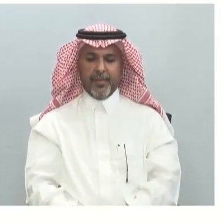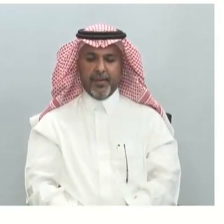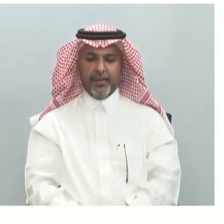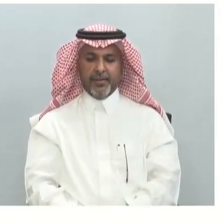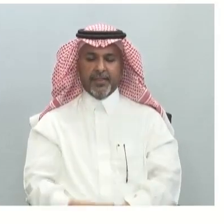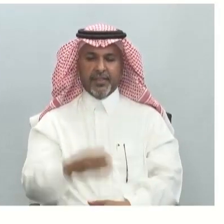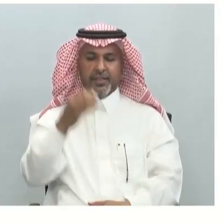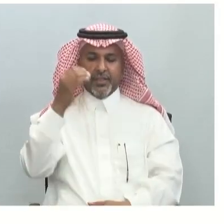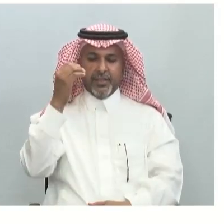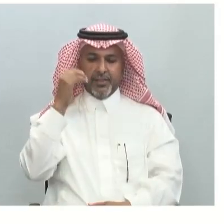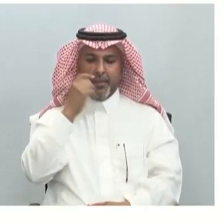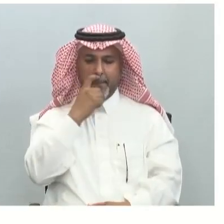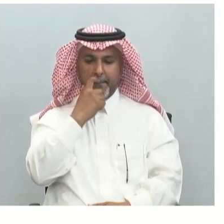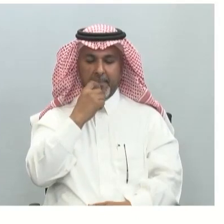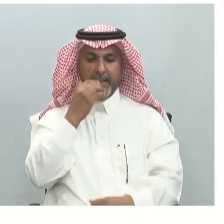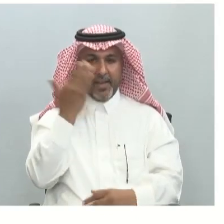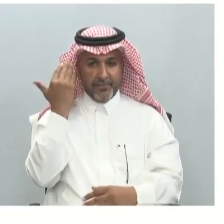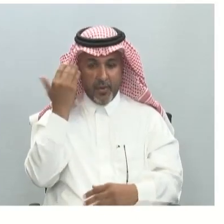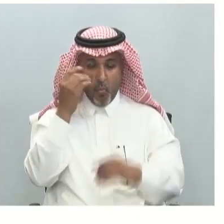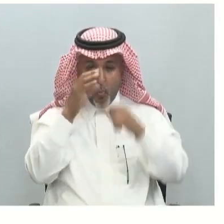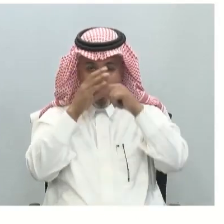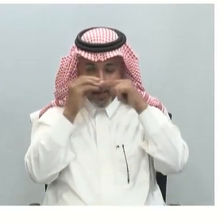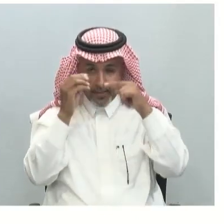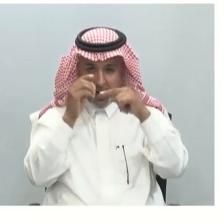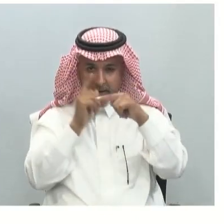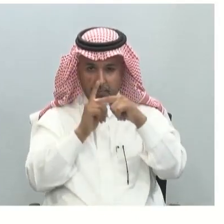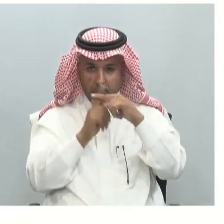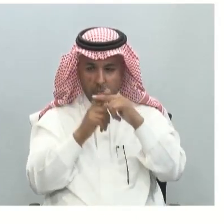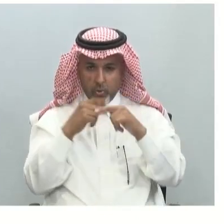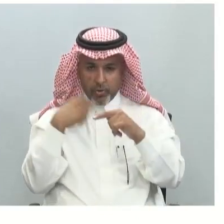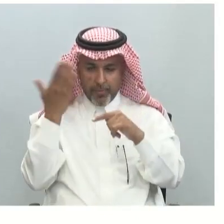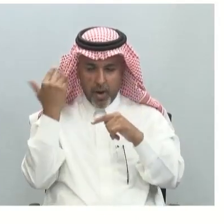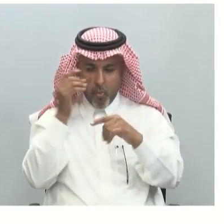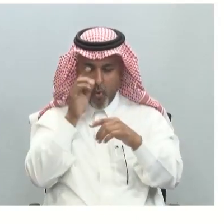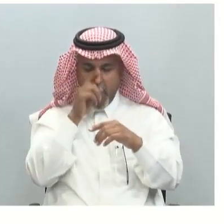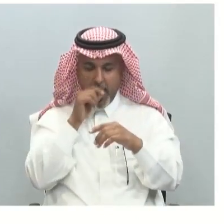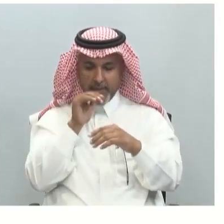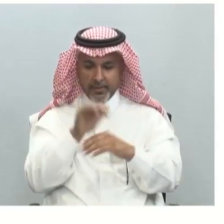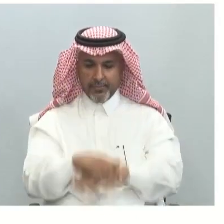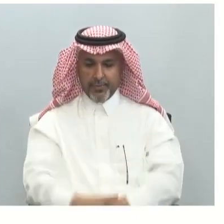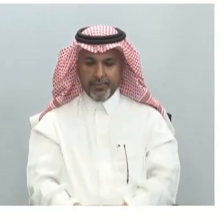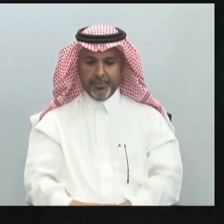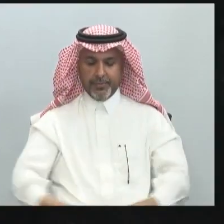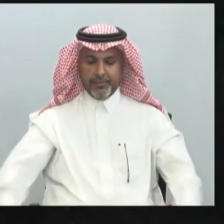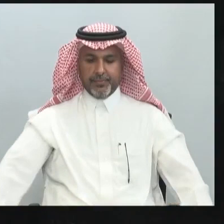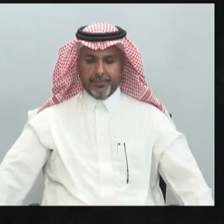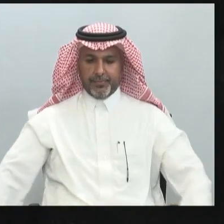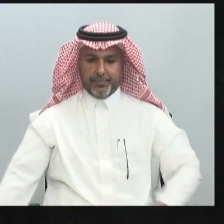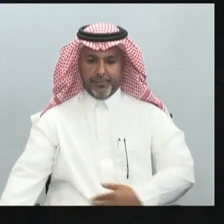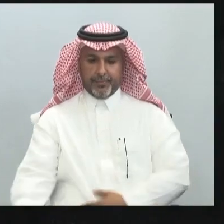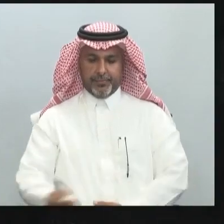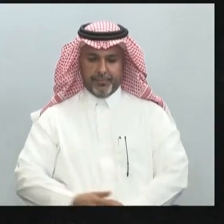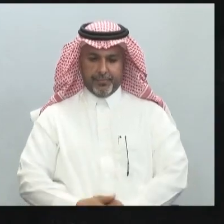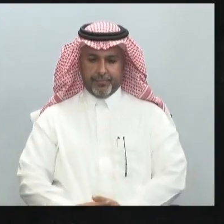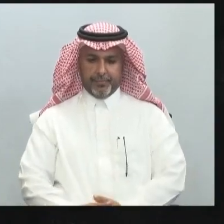راح يكون عندي سالب وموجب مثل ما اتفقنا سابقا لما نكون نحن المعادلات ناتي بالجذر الموجب والسالب للمتغير